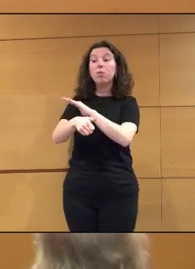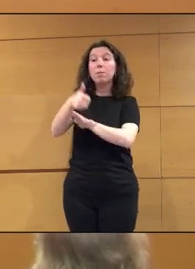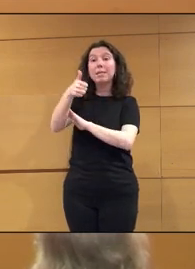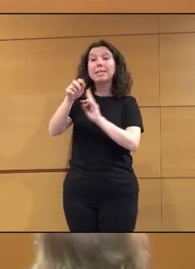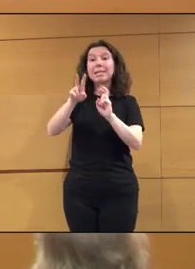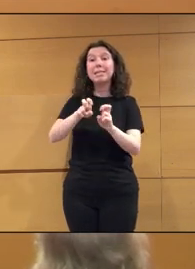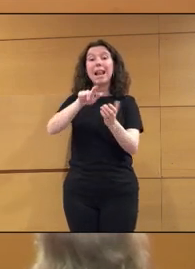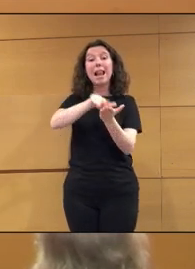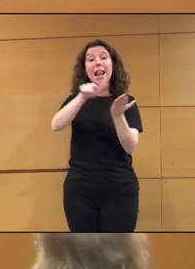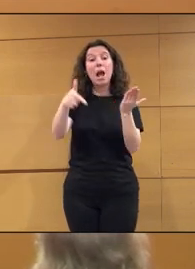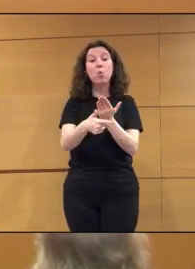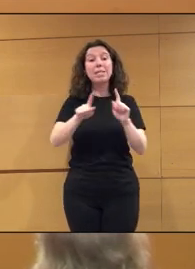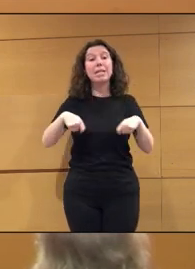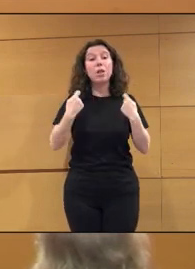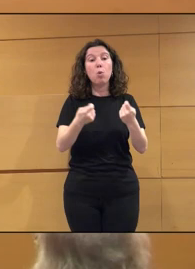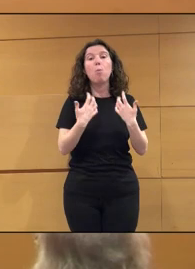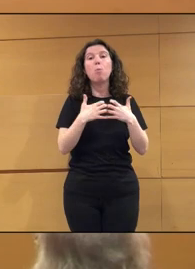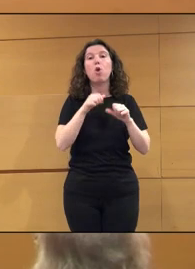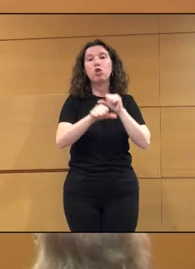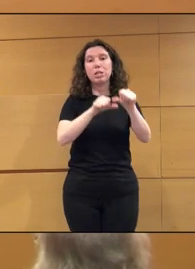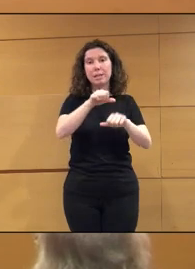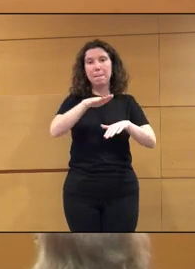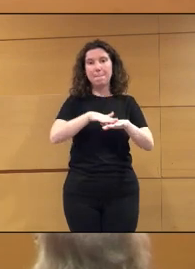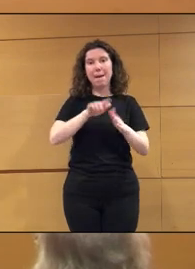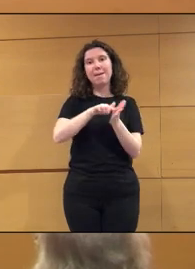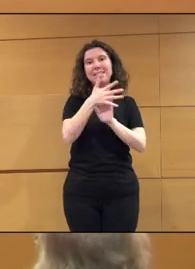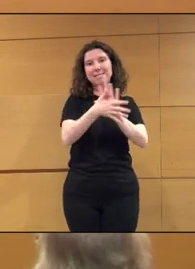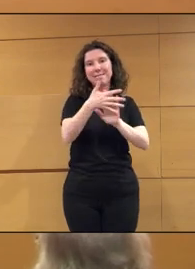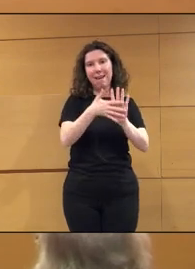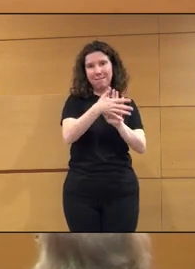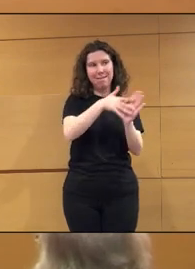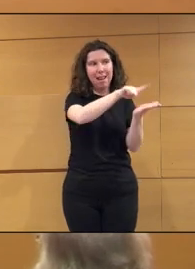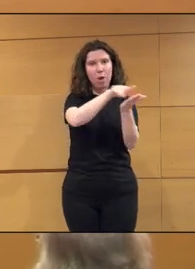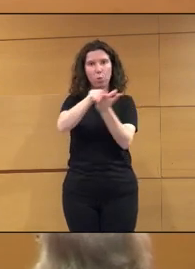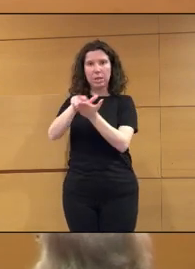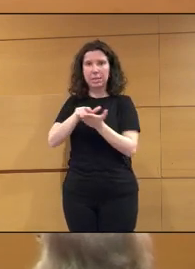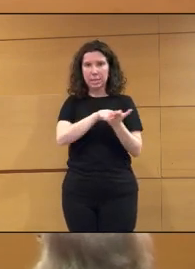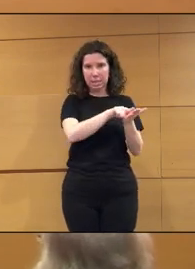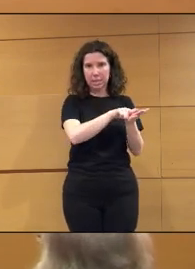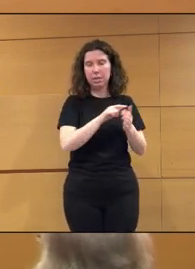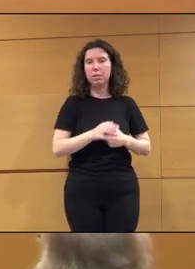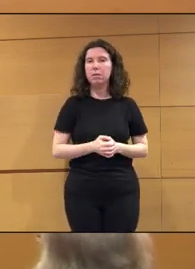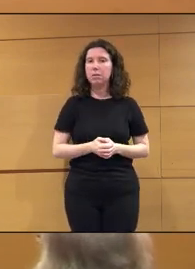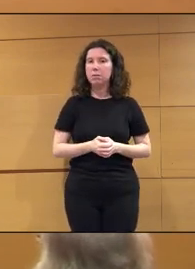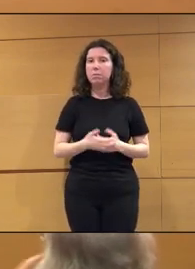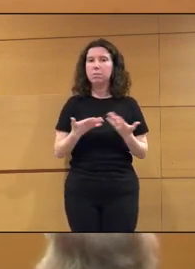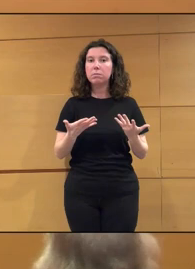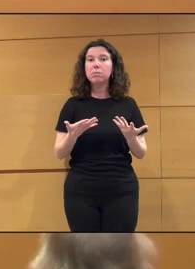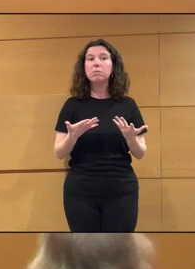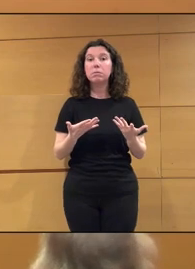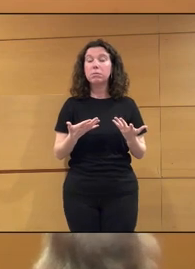Natural Language Processing for Sign Languages, processament de llenguatge natural per les llengües de signes, i això és